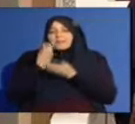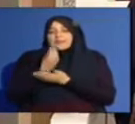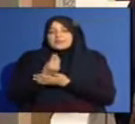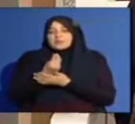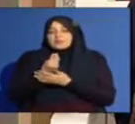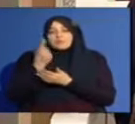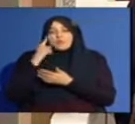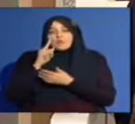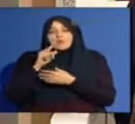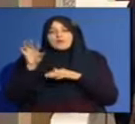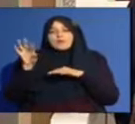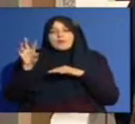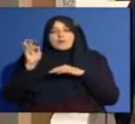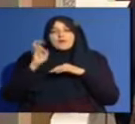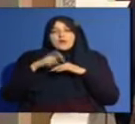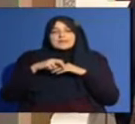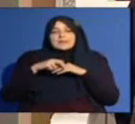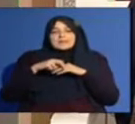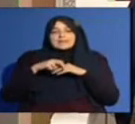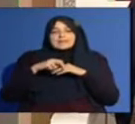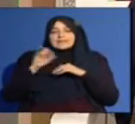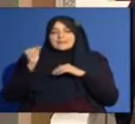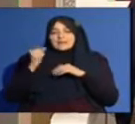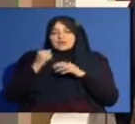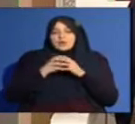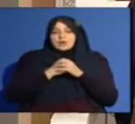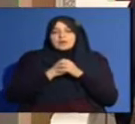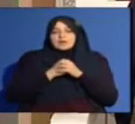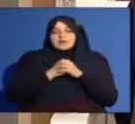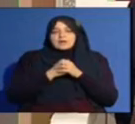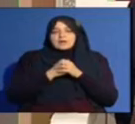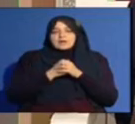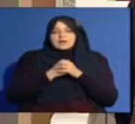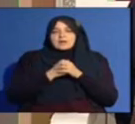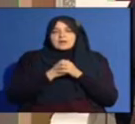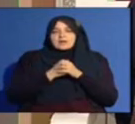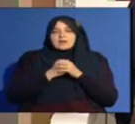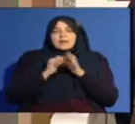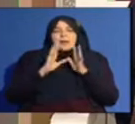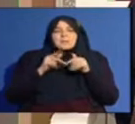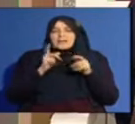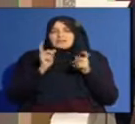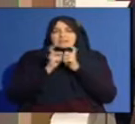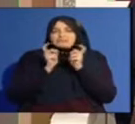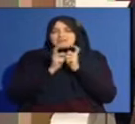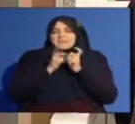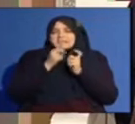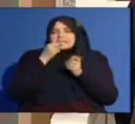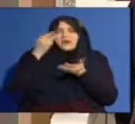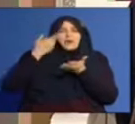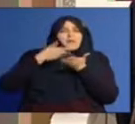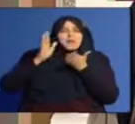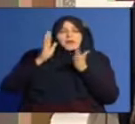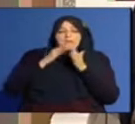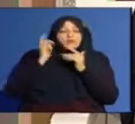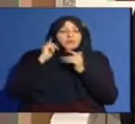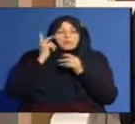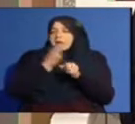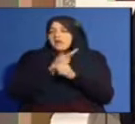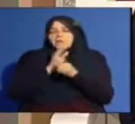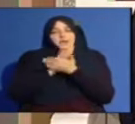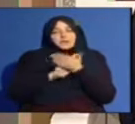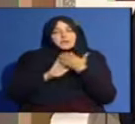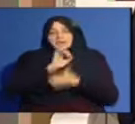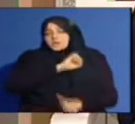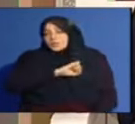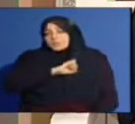تاعي، قلت انا ما نخرجش درتي هادو كي كان نحب، ما نقدرش دوك ما عندي وين نروح، ما عنديش دار اخر نروح ليها. ما نقدرش دوك